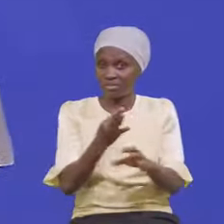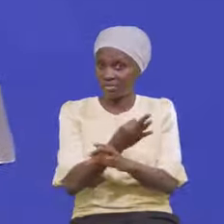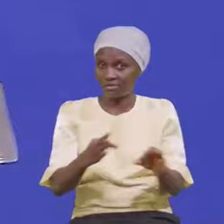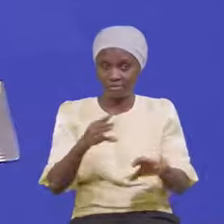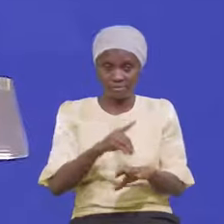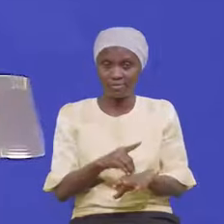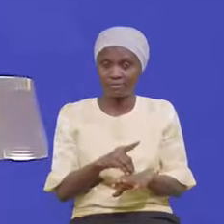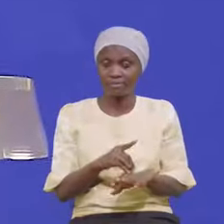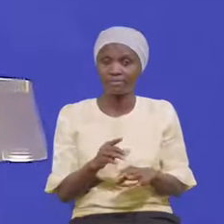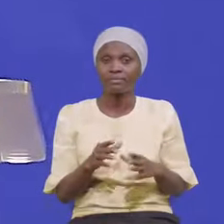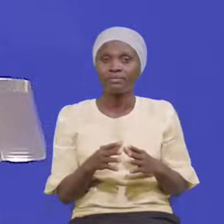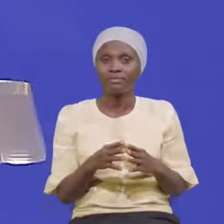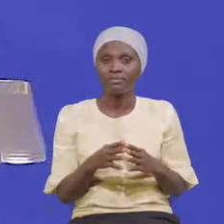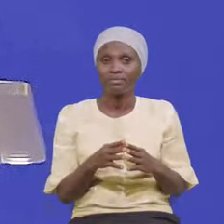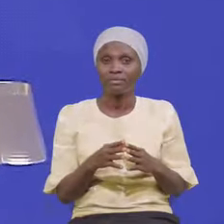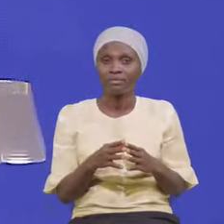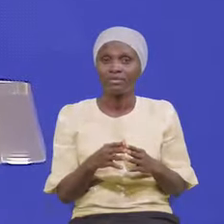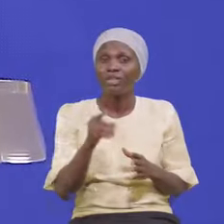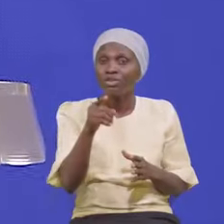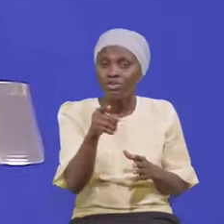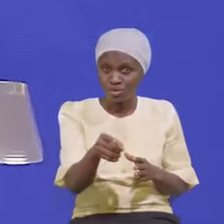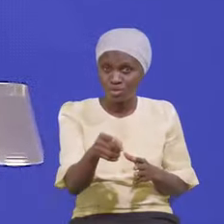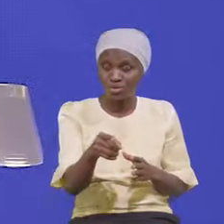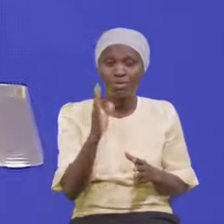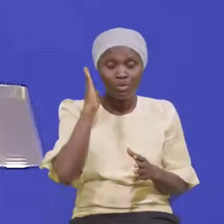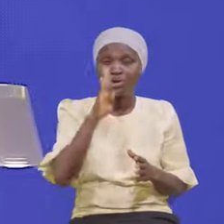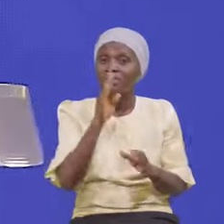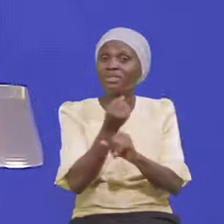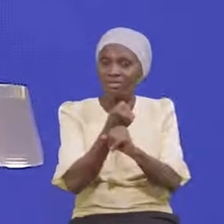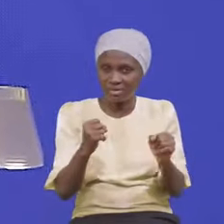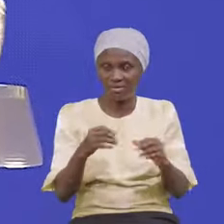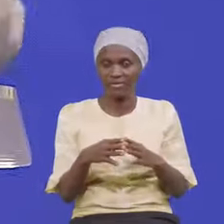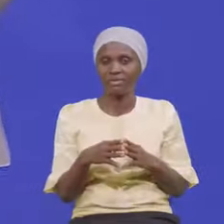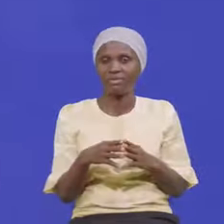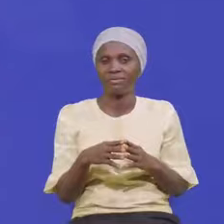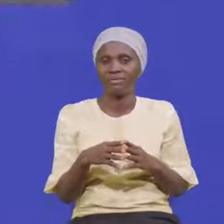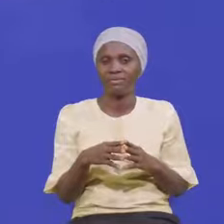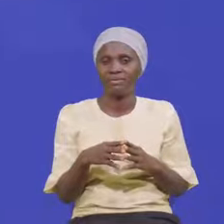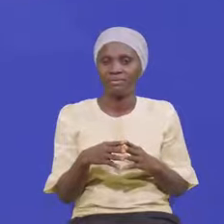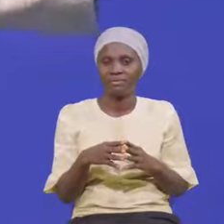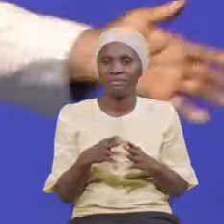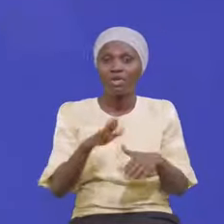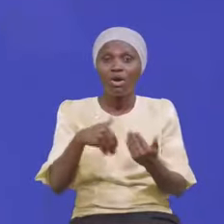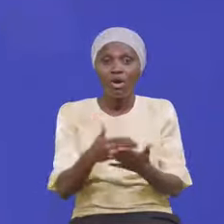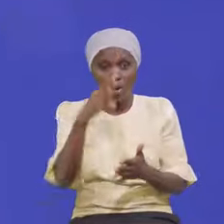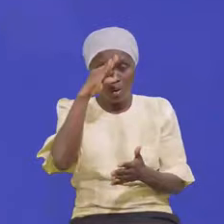యొక్క న్యాయవంతులుగా తీర్చబడడానికి మీ కోసం మరణించాడని, you will be saved, మీరు రక్షించబడతారు, all